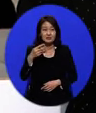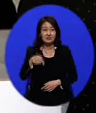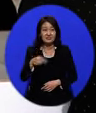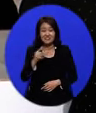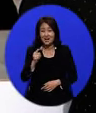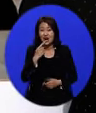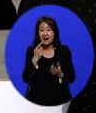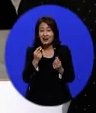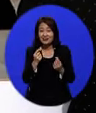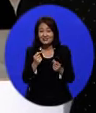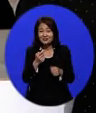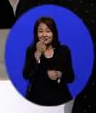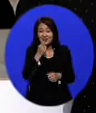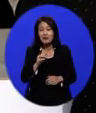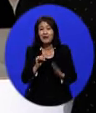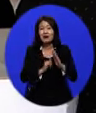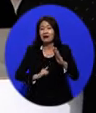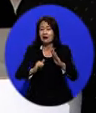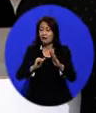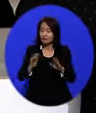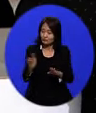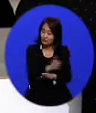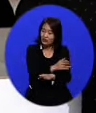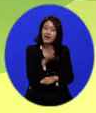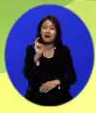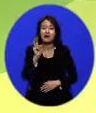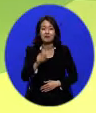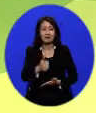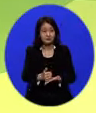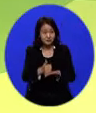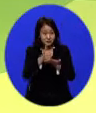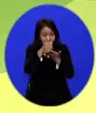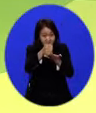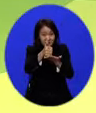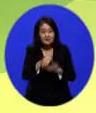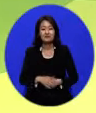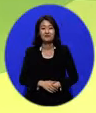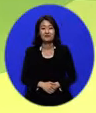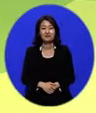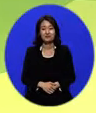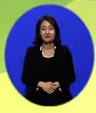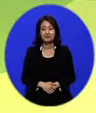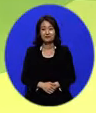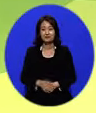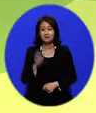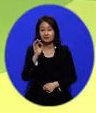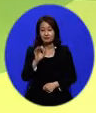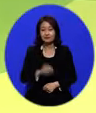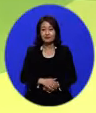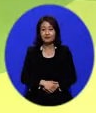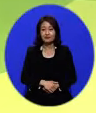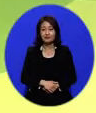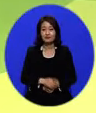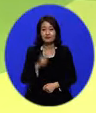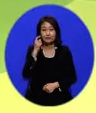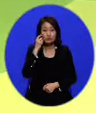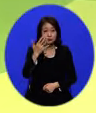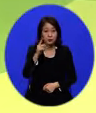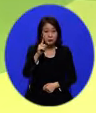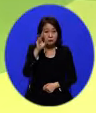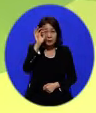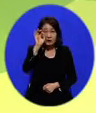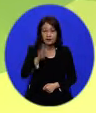같아요. 가정에서 받으신 것 같아요. 네, 존경스럽습니다. 네. 자, 질문을 한번